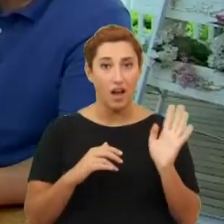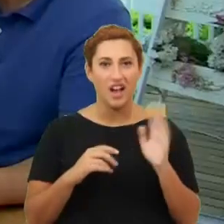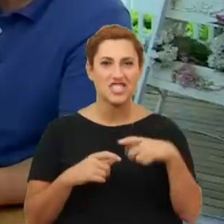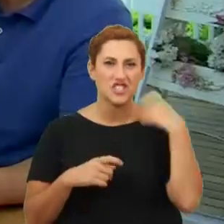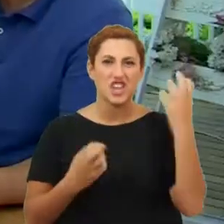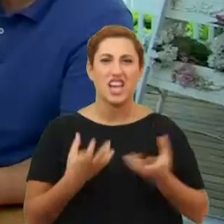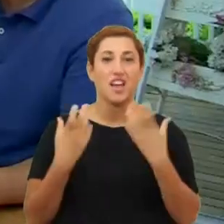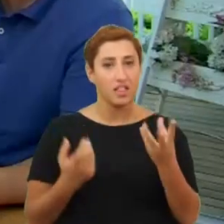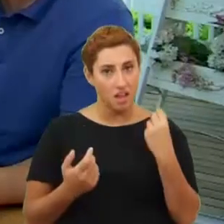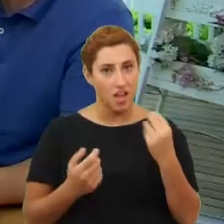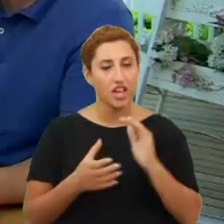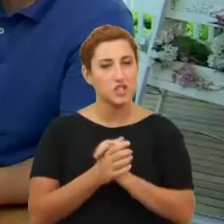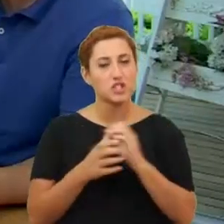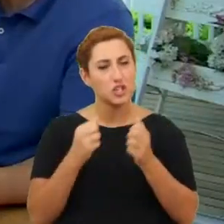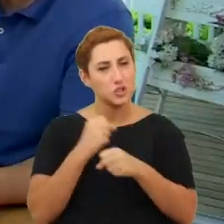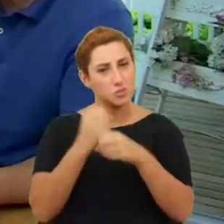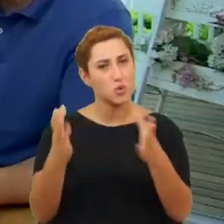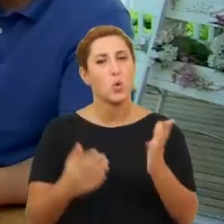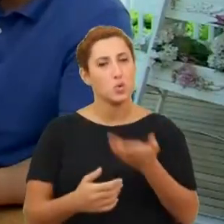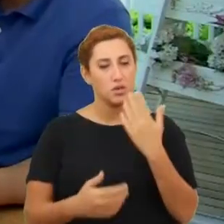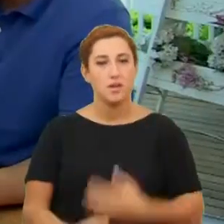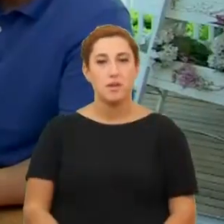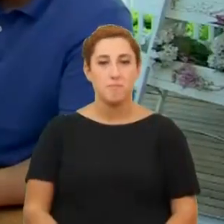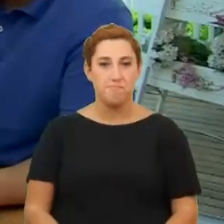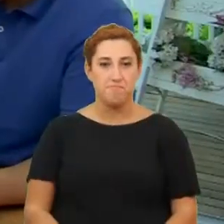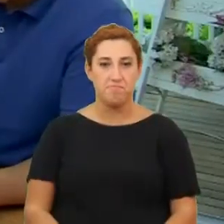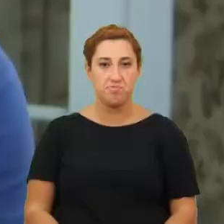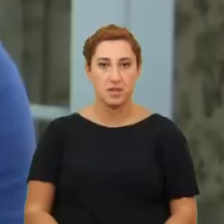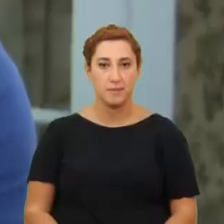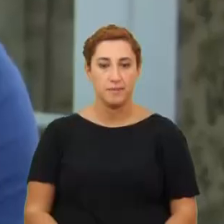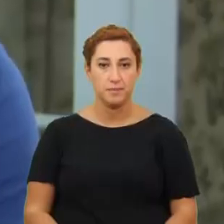erik yandı kız. Ha, geçmiş olsun, geçer canım.